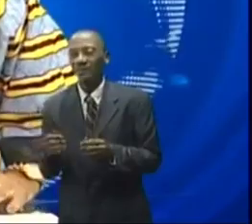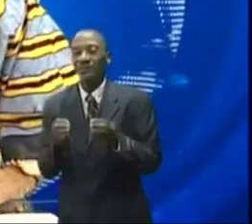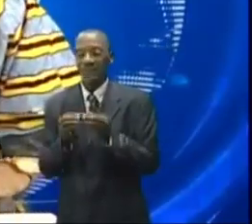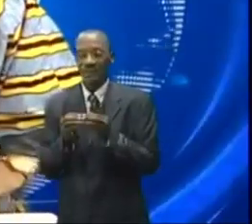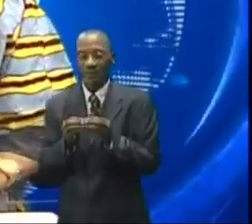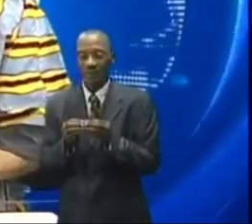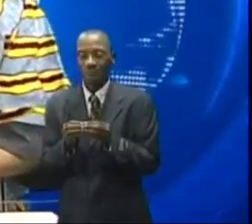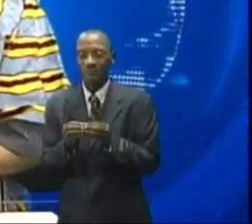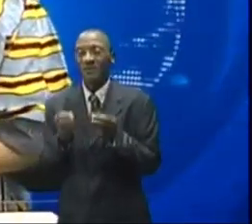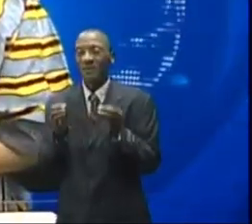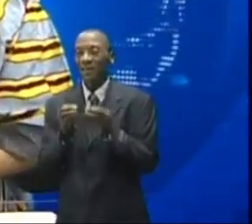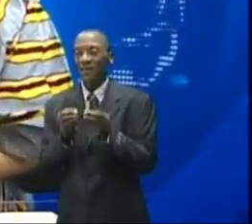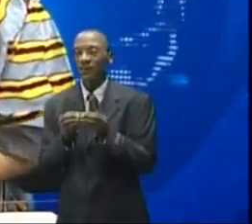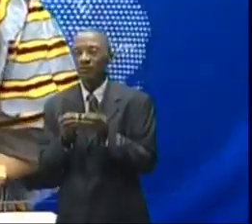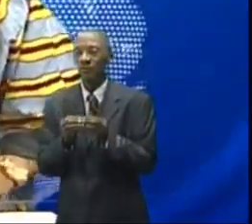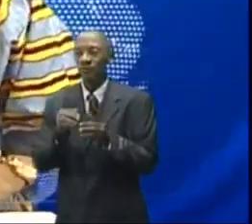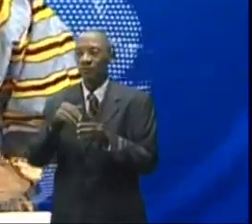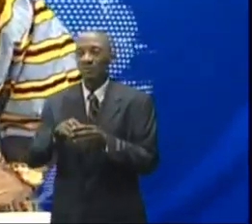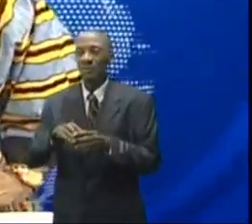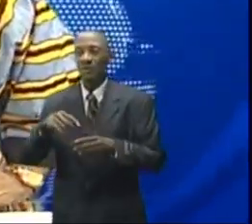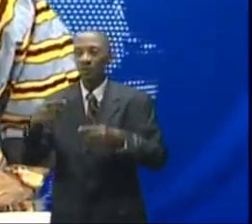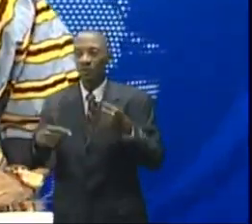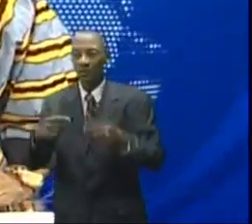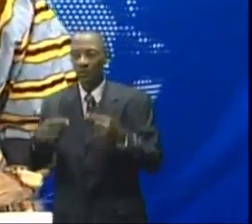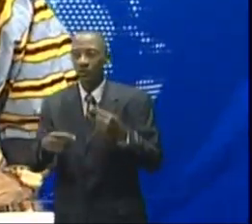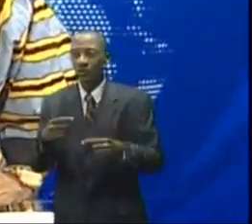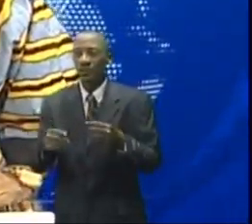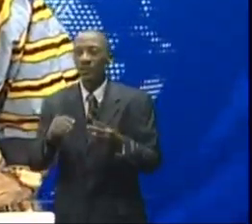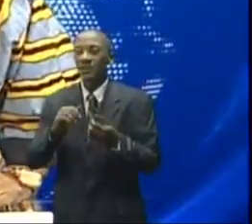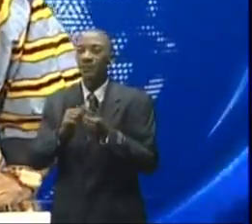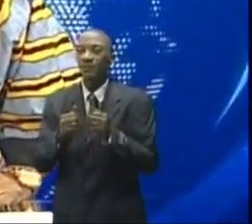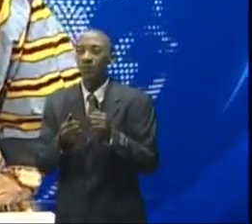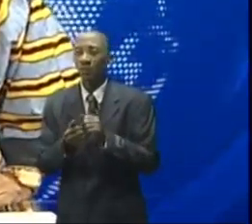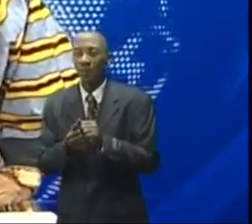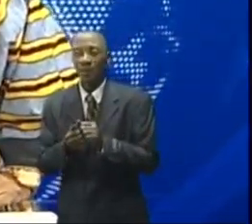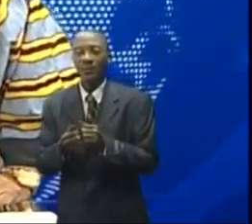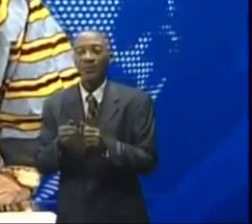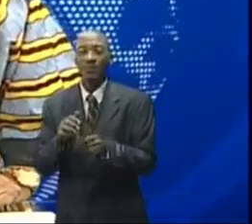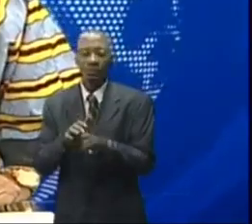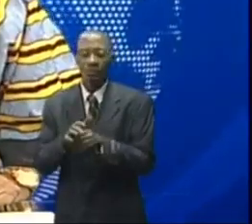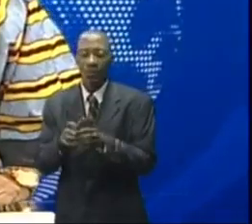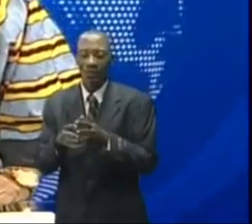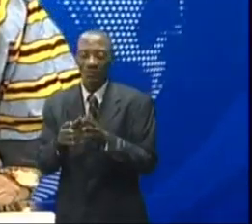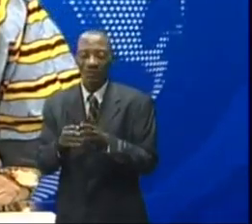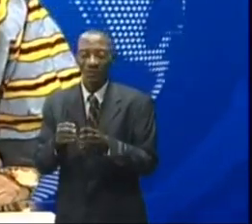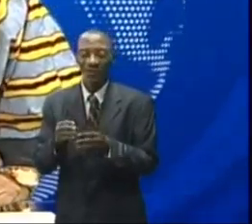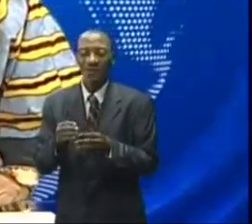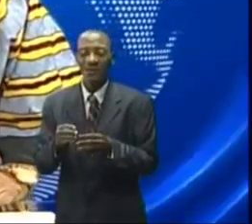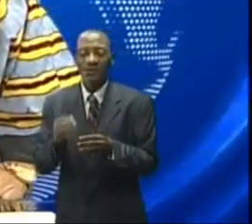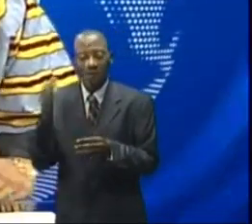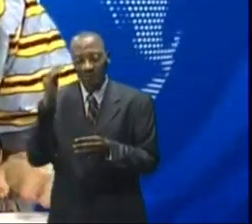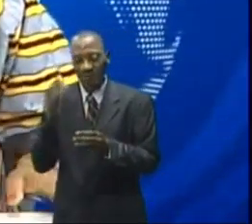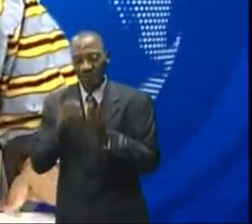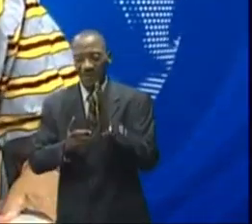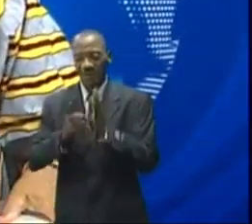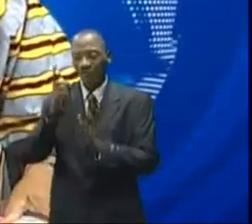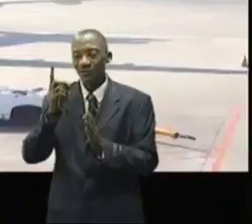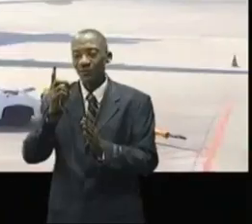tourisme congolais et celui du Côte d'Ivoire lors du séjour du ministre Didier Mazenga en Côte d'Ivoire. Vital Paga.